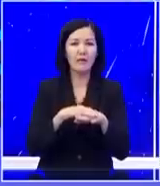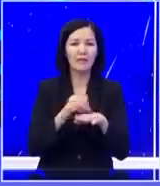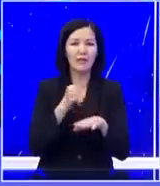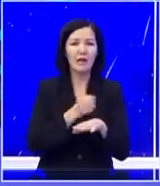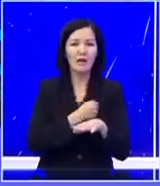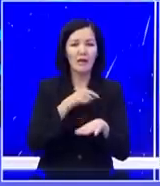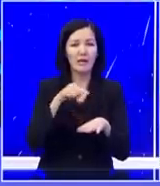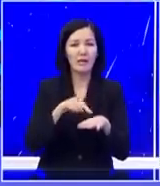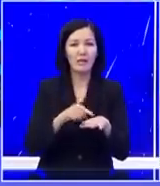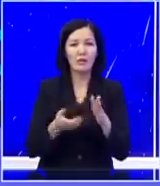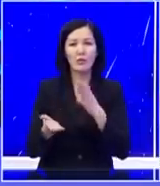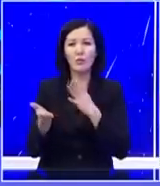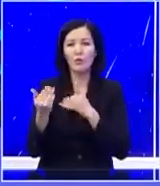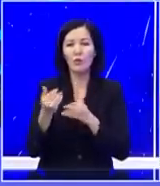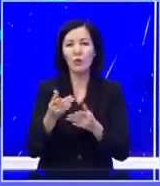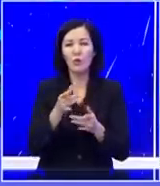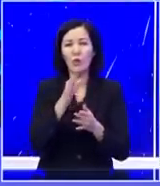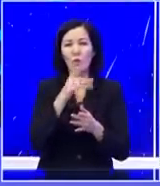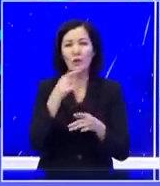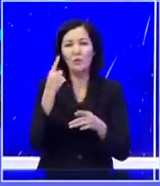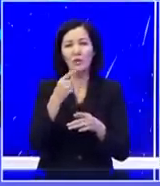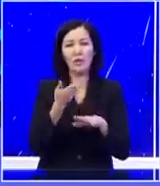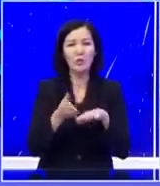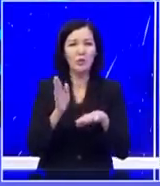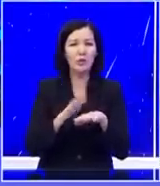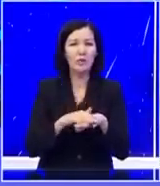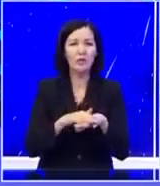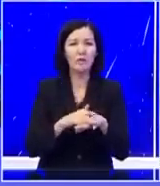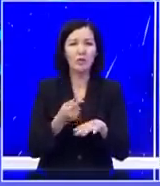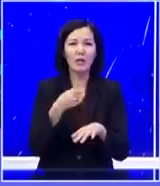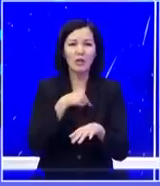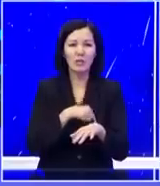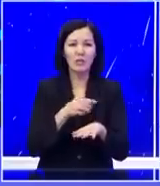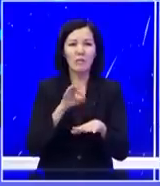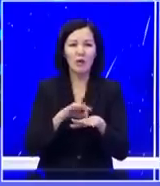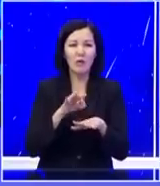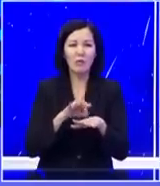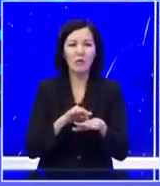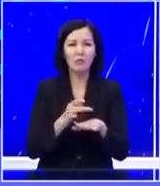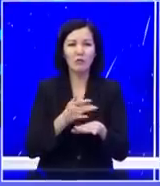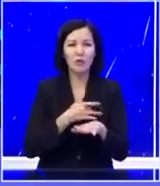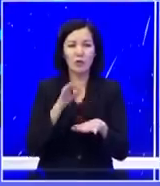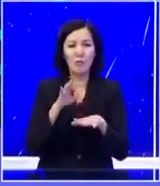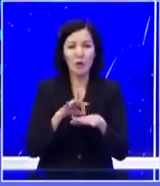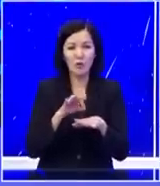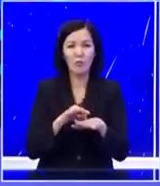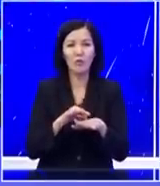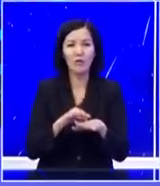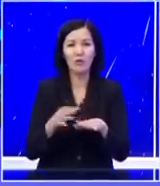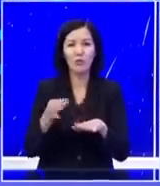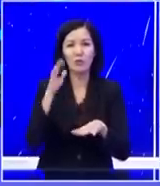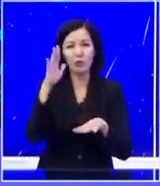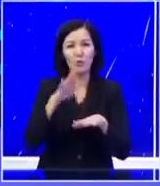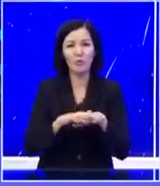туралы өткен шақта айтудың өзі ауыр. Жаным ауырып, жүрегім езіліп отыр деп жазды Алматы облысының әкімі Амандық Баталов